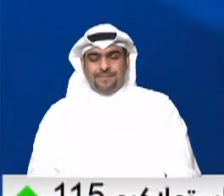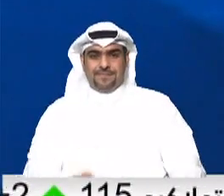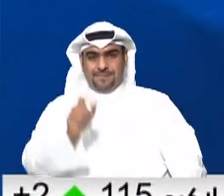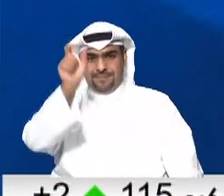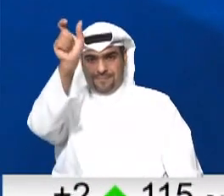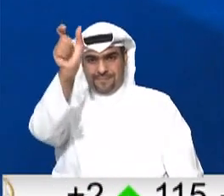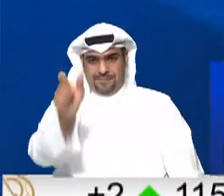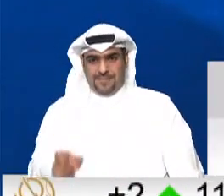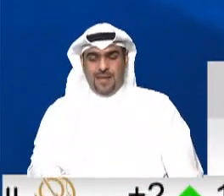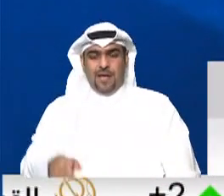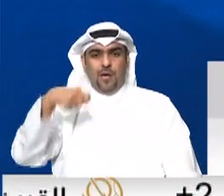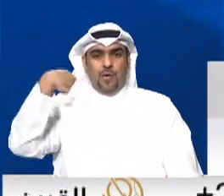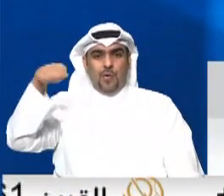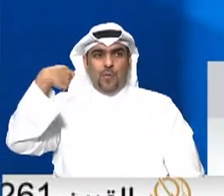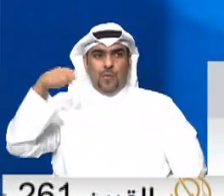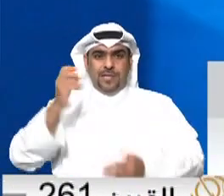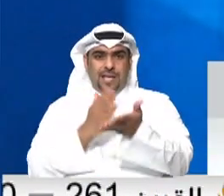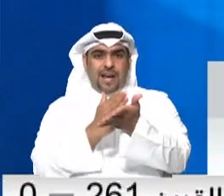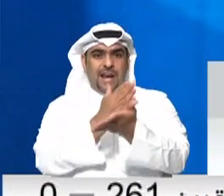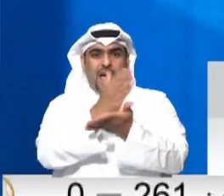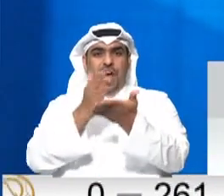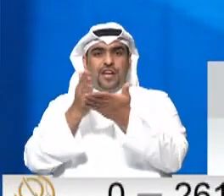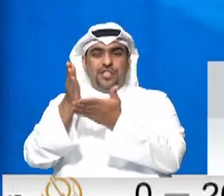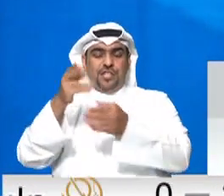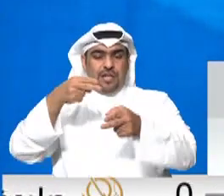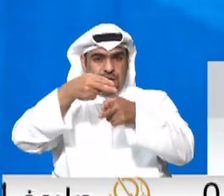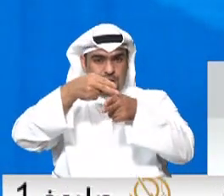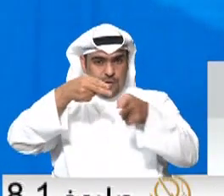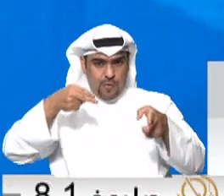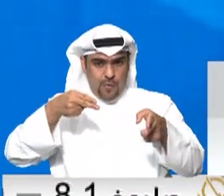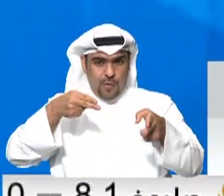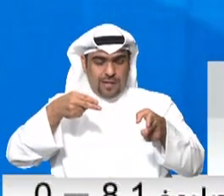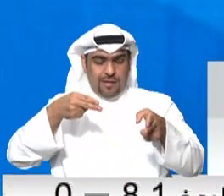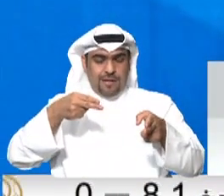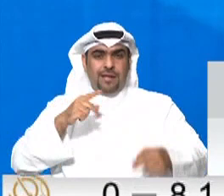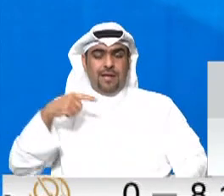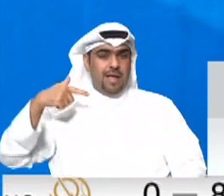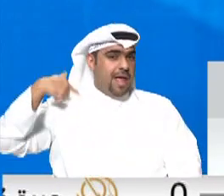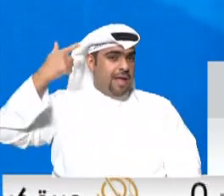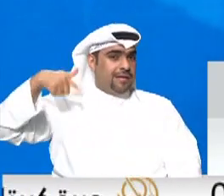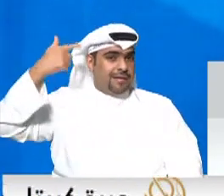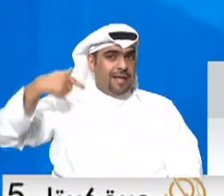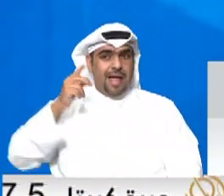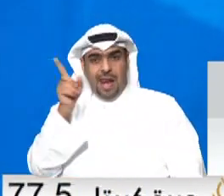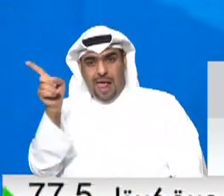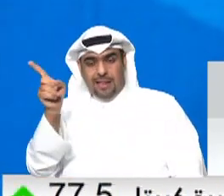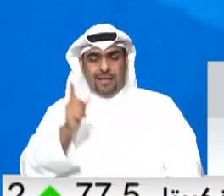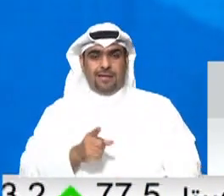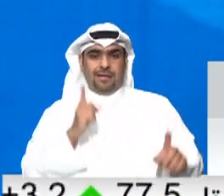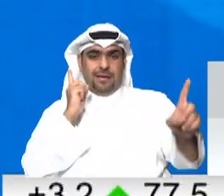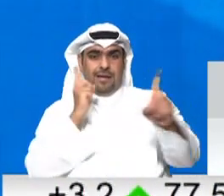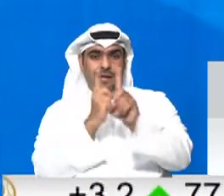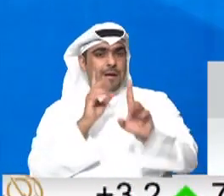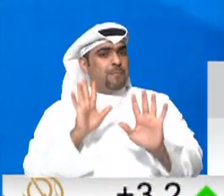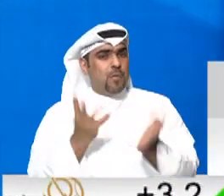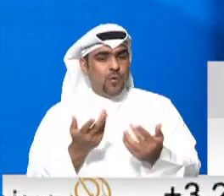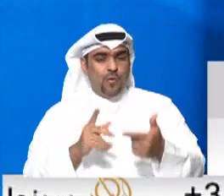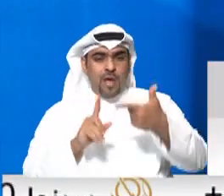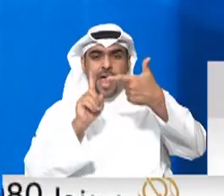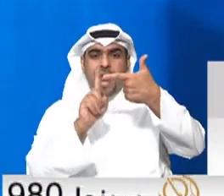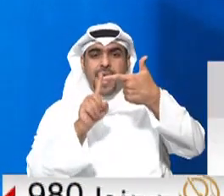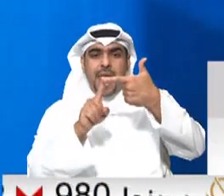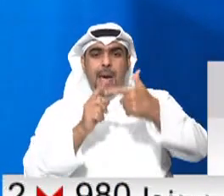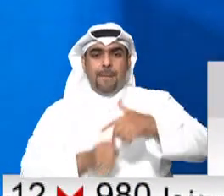التقى وزير الخارجية الشيخ سالم عبد الله الجابر الصباح في العاصمة البريطانية لندن مع نائب رئيس مجلس العموم السير ناجيل